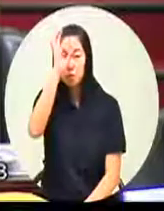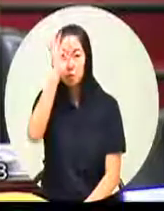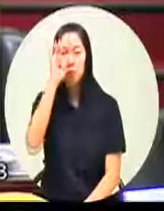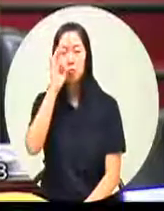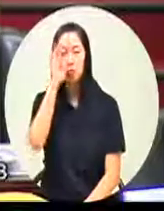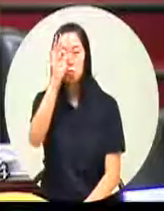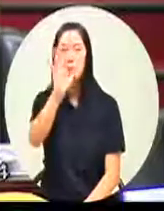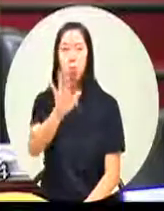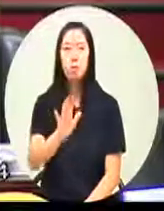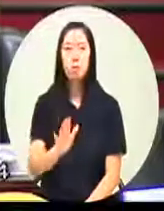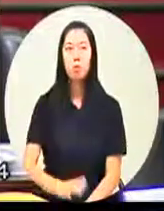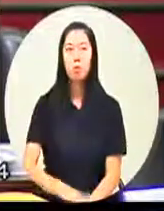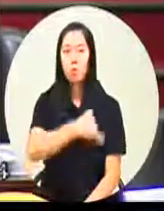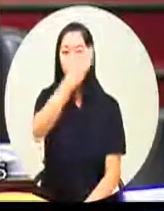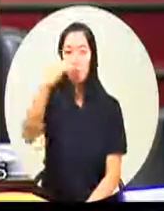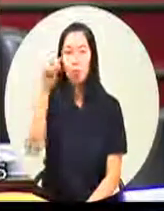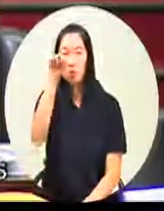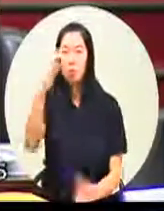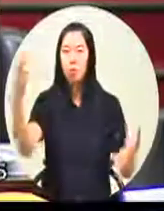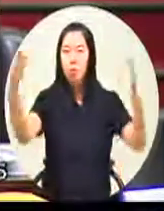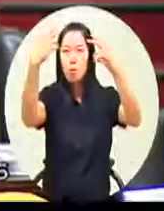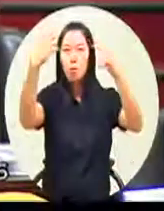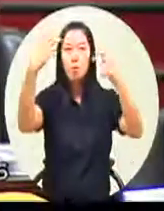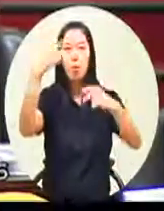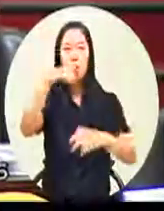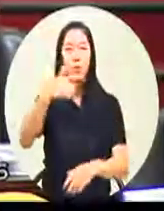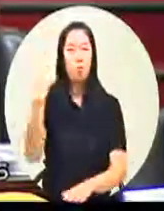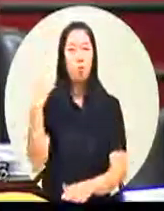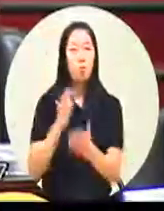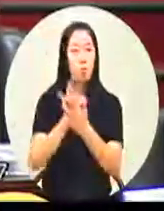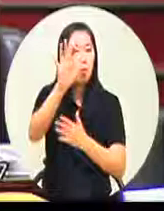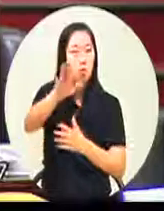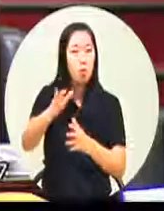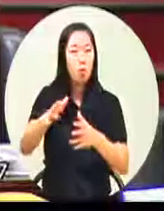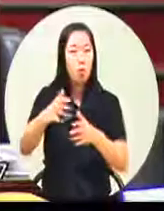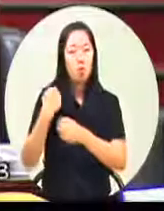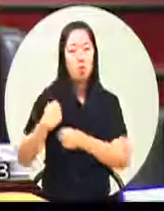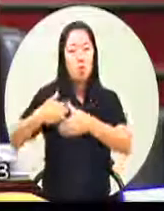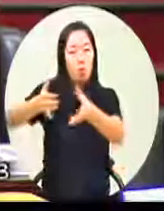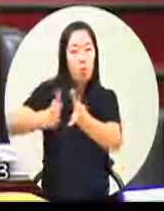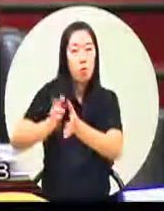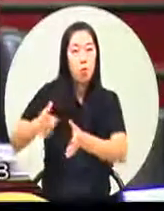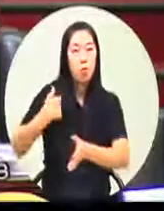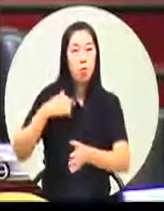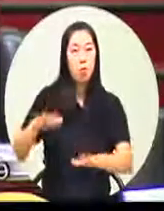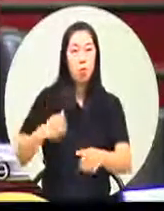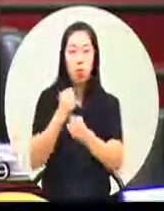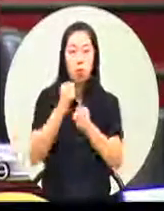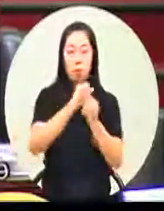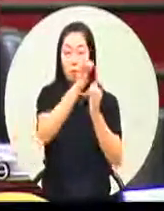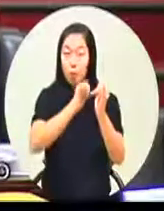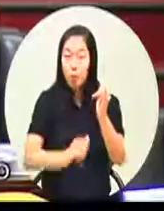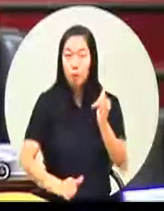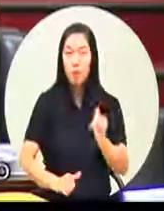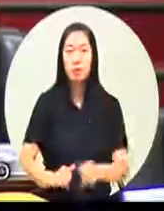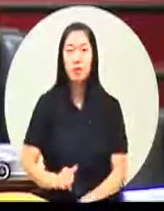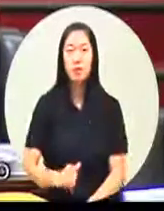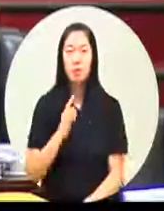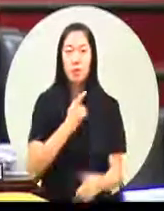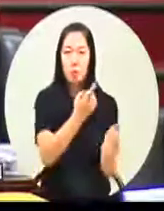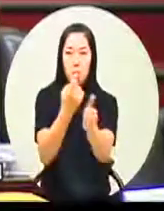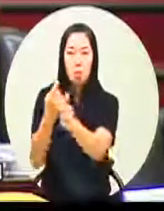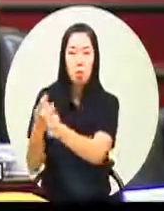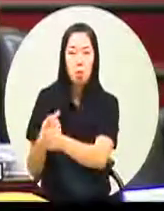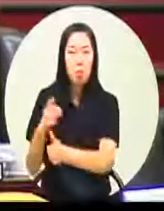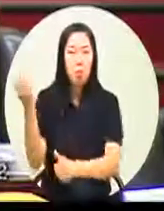美浓山上四对抗，后面就是第八军团，我们是不是可以做这个故事来吸引观